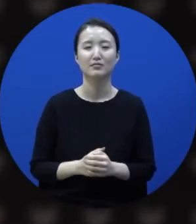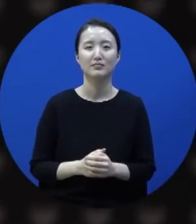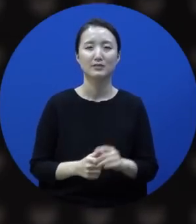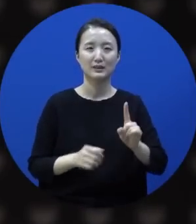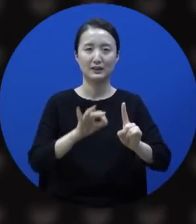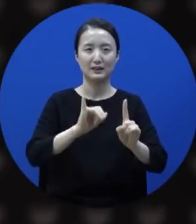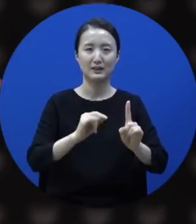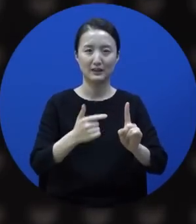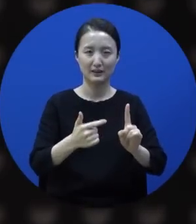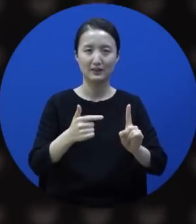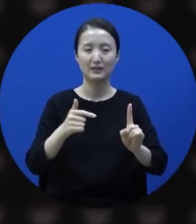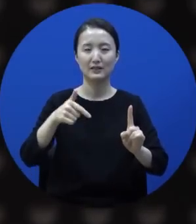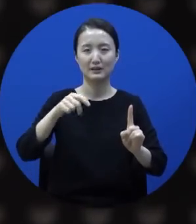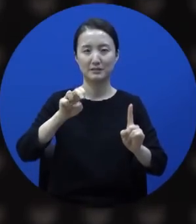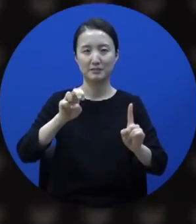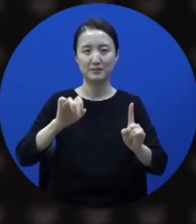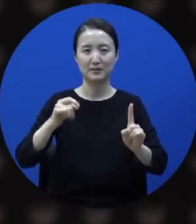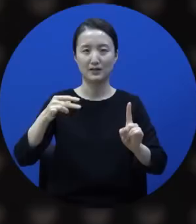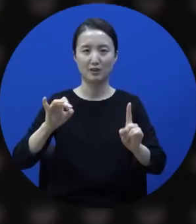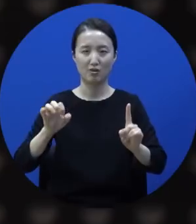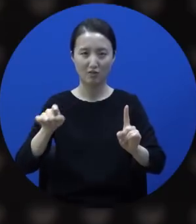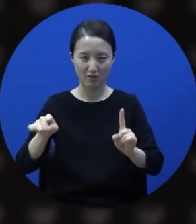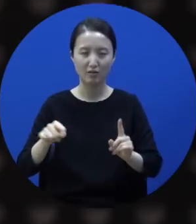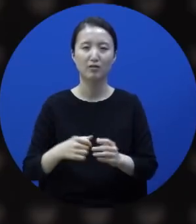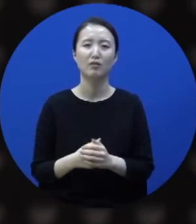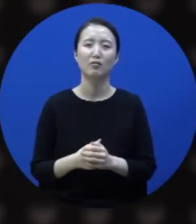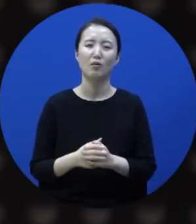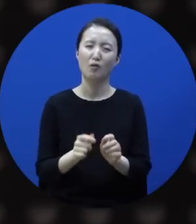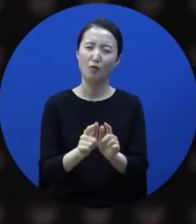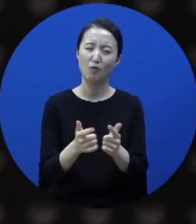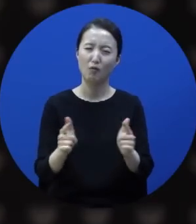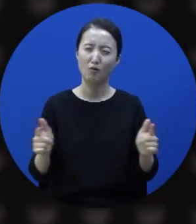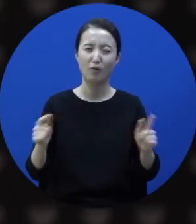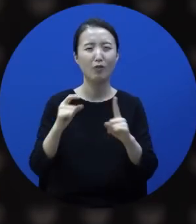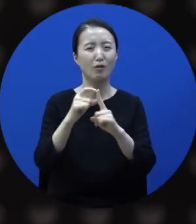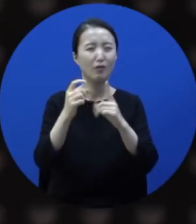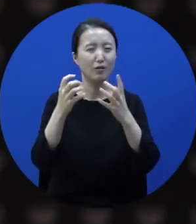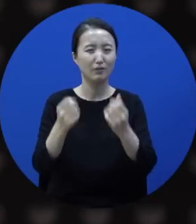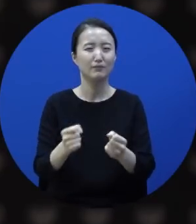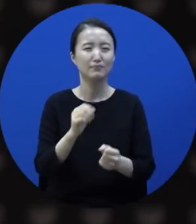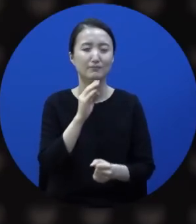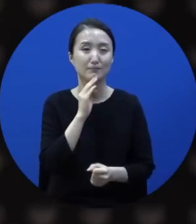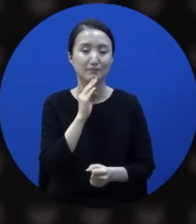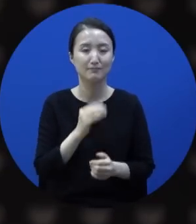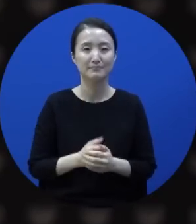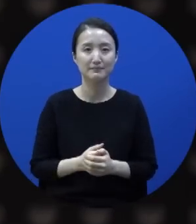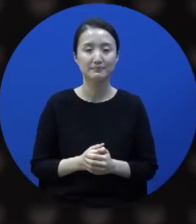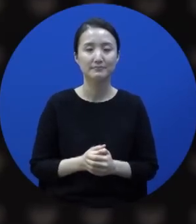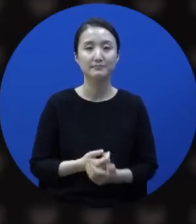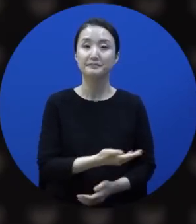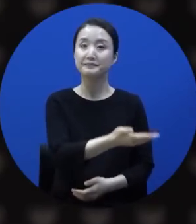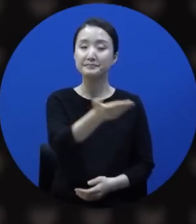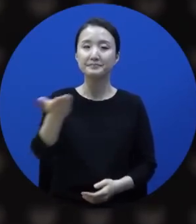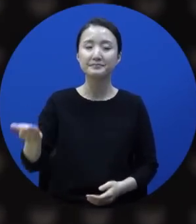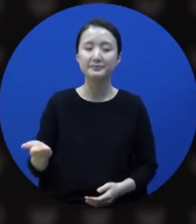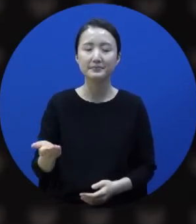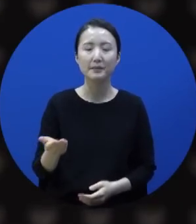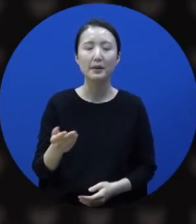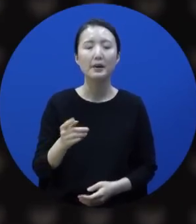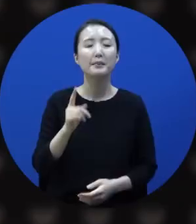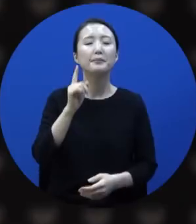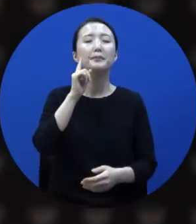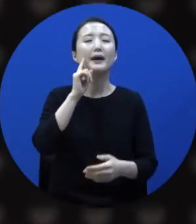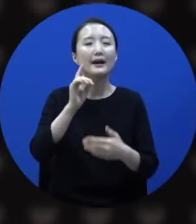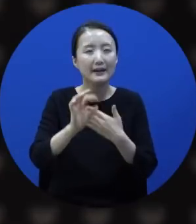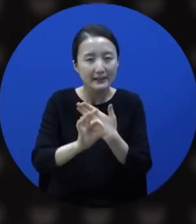살고 있을 때 제가 한번 예를 들어서 이야기를 해볼게요. 여러분들에게 이제 따님이 있다고 한번 생각해 보세요. 그런데 그 딸이